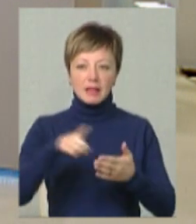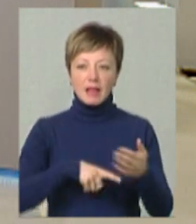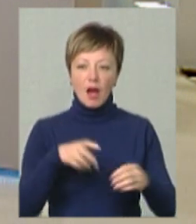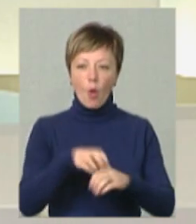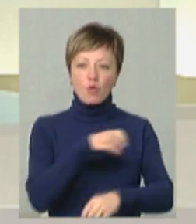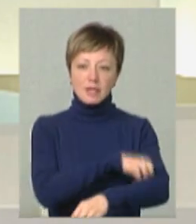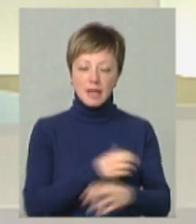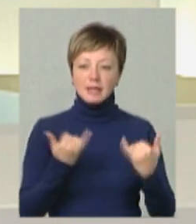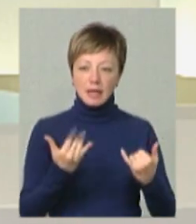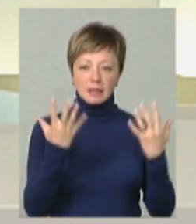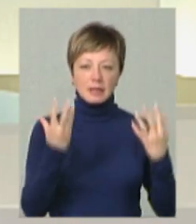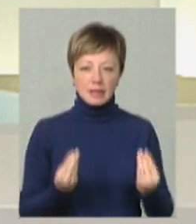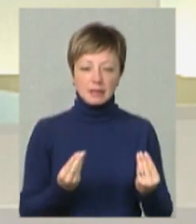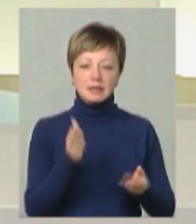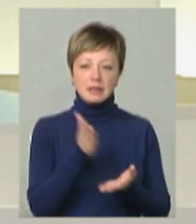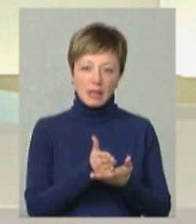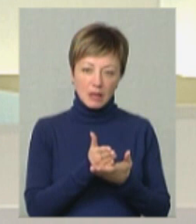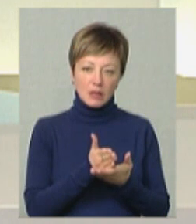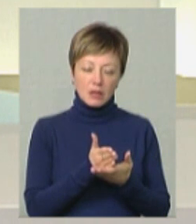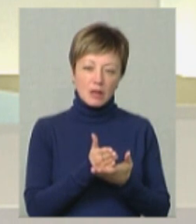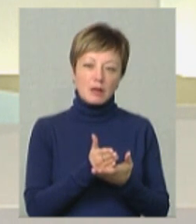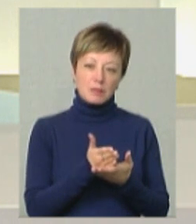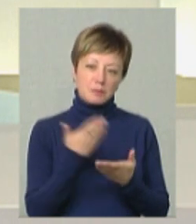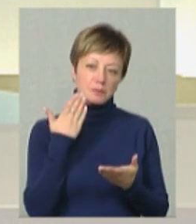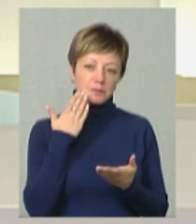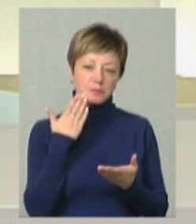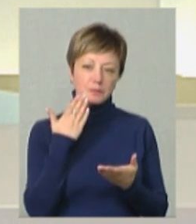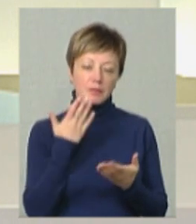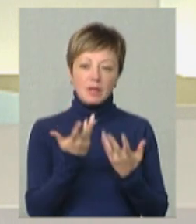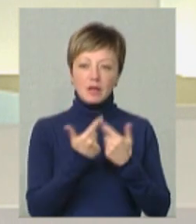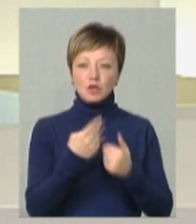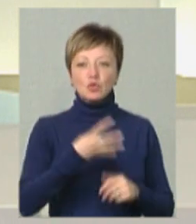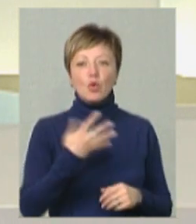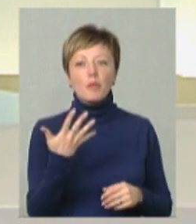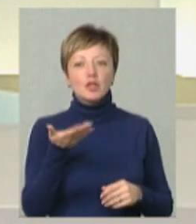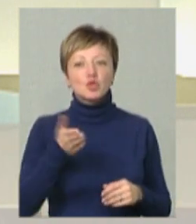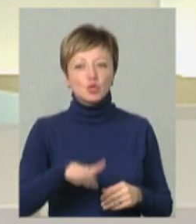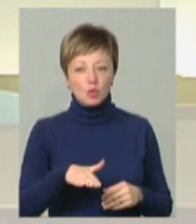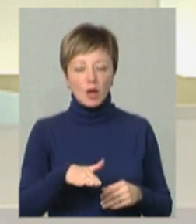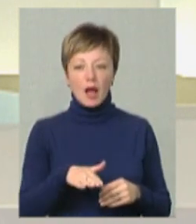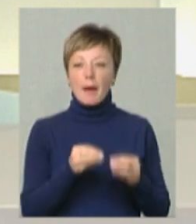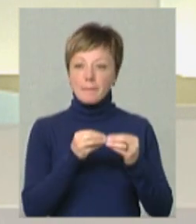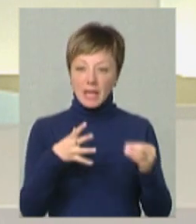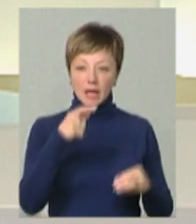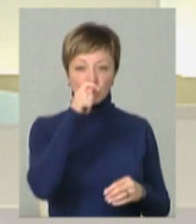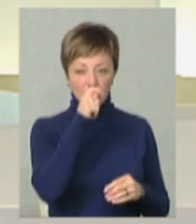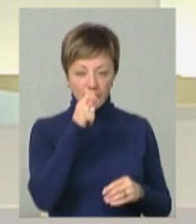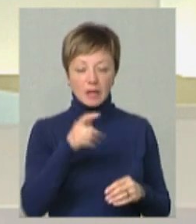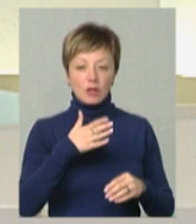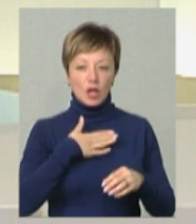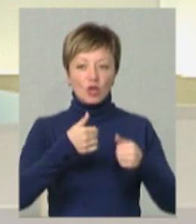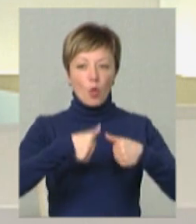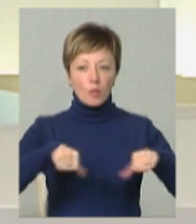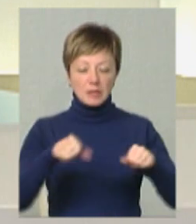деколонізації, на даний момент складають, на думку топонімічної комісії, у числі 45. Саме 15 квітня топонімічна